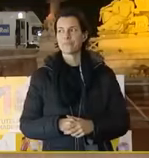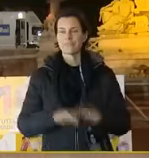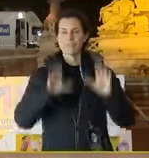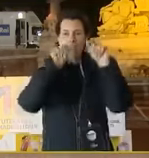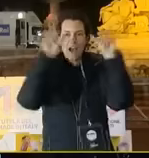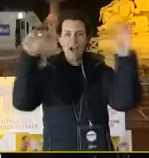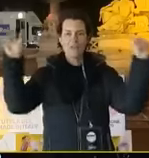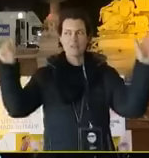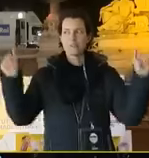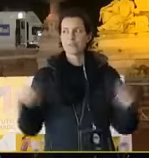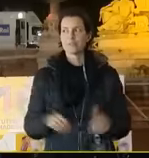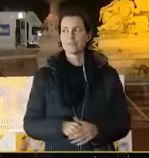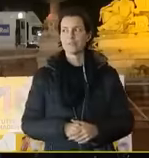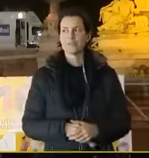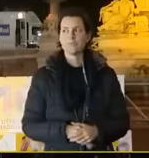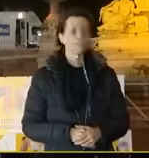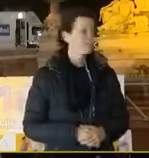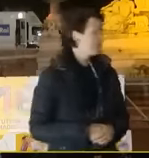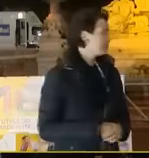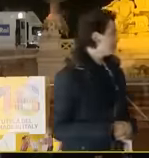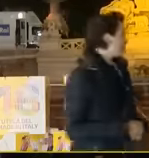Ciao.